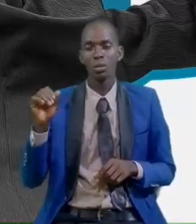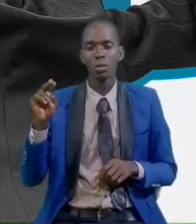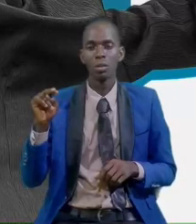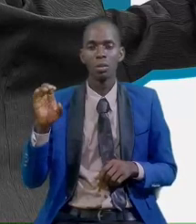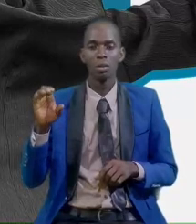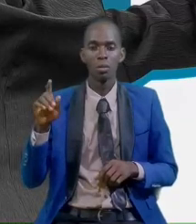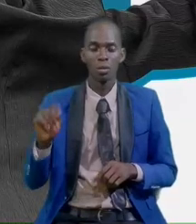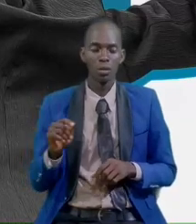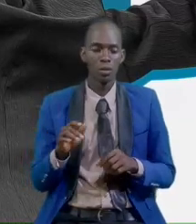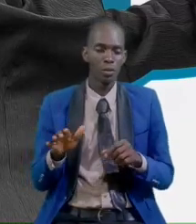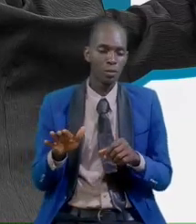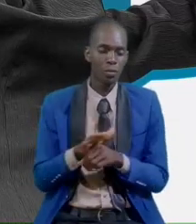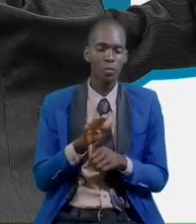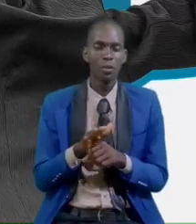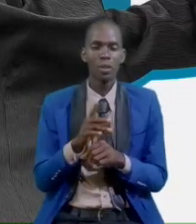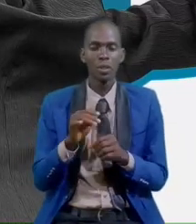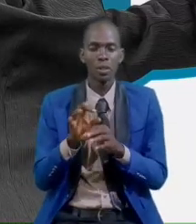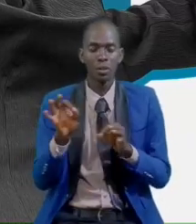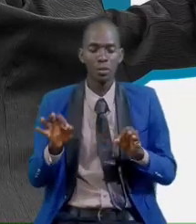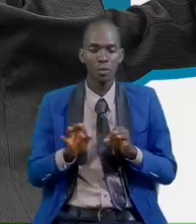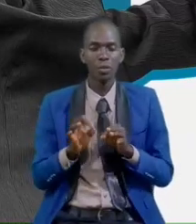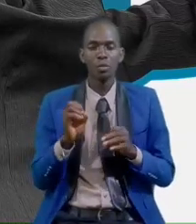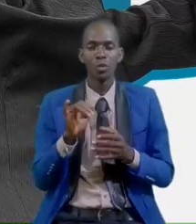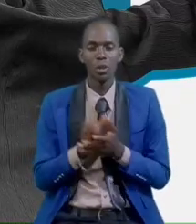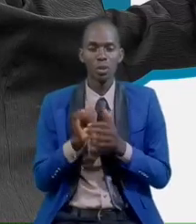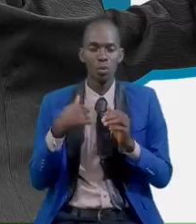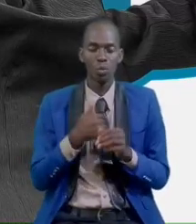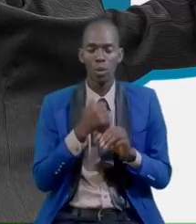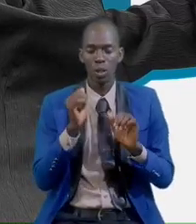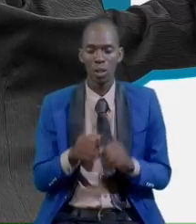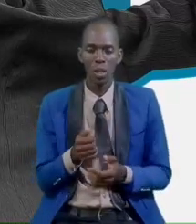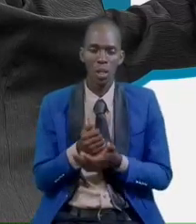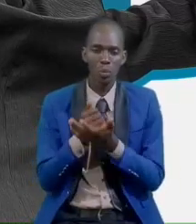et remplissez le formulaire pour que nous puissions vous aider.